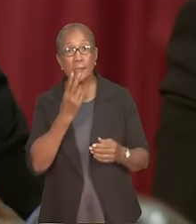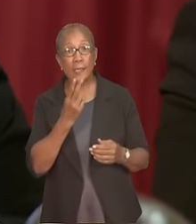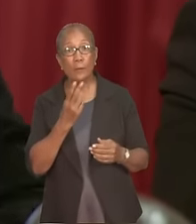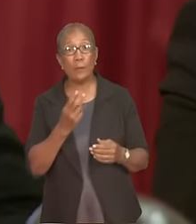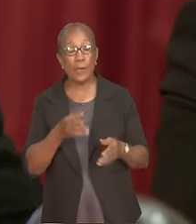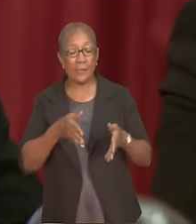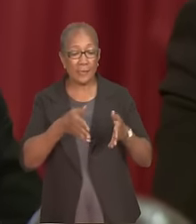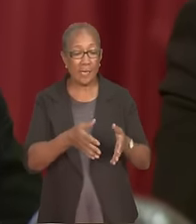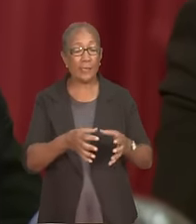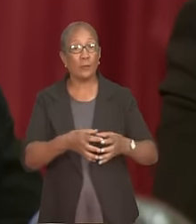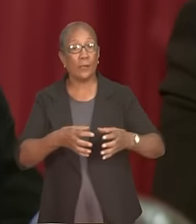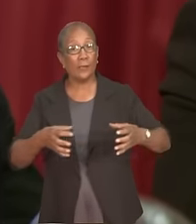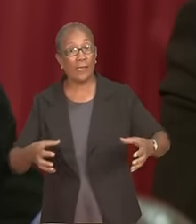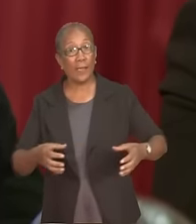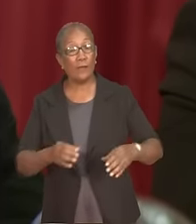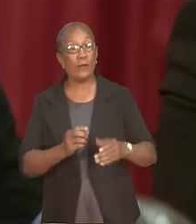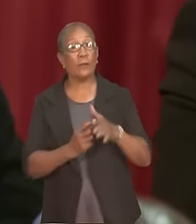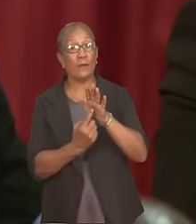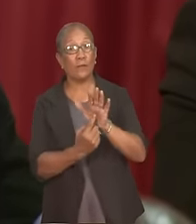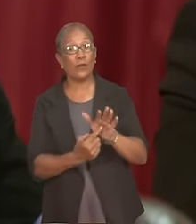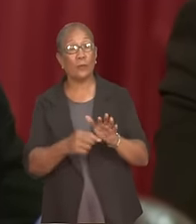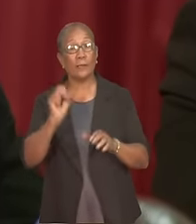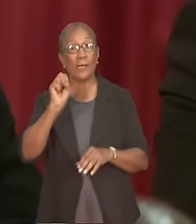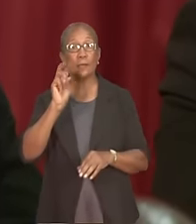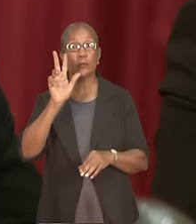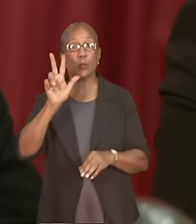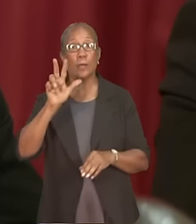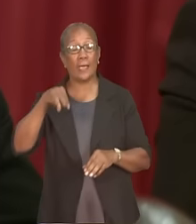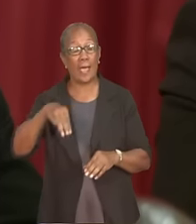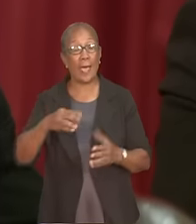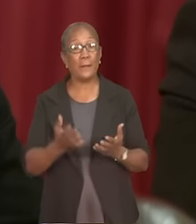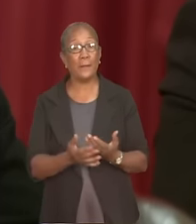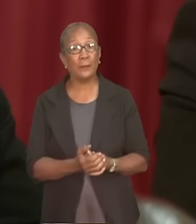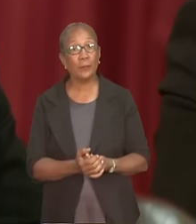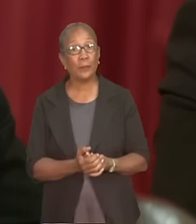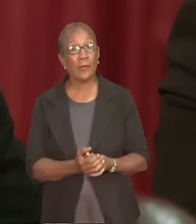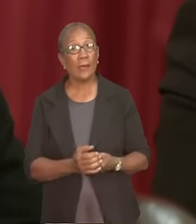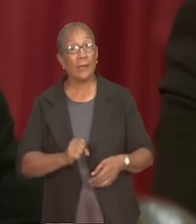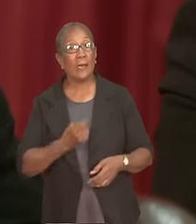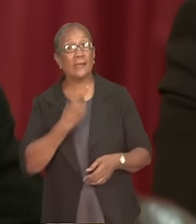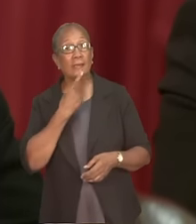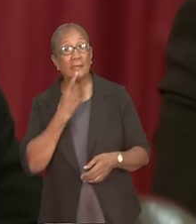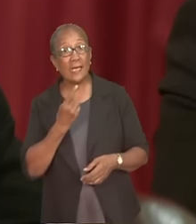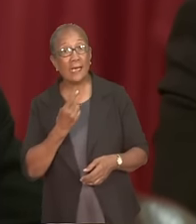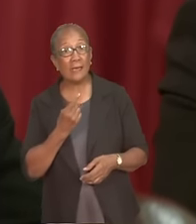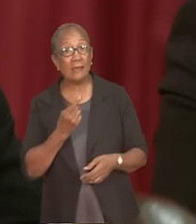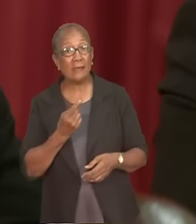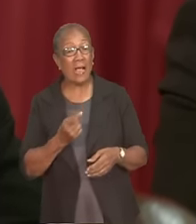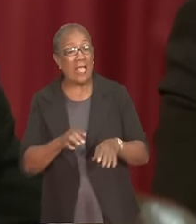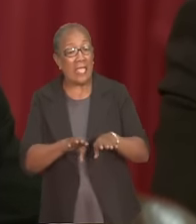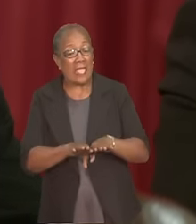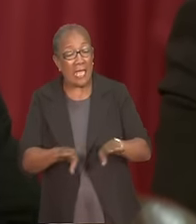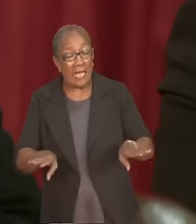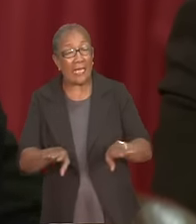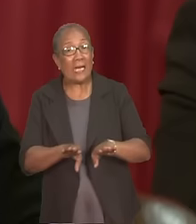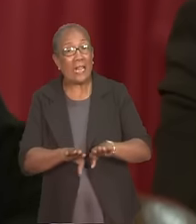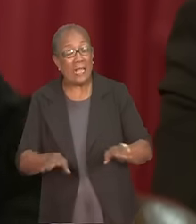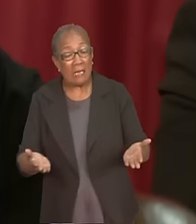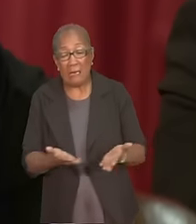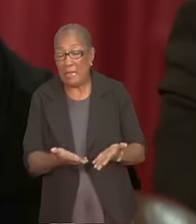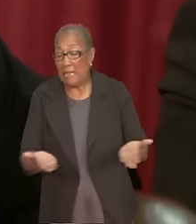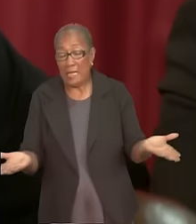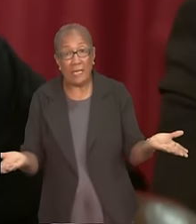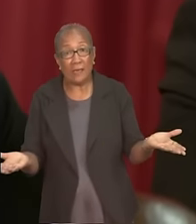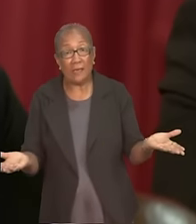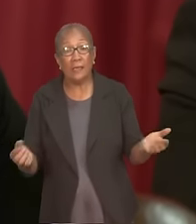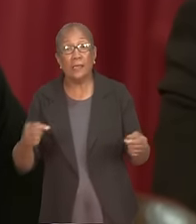ik noem bijvoorbeeld SWM met, ik kan zeggen, bijna lege magazijnen. Ik wil niet een